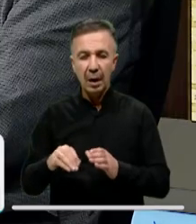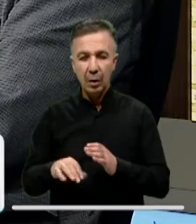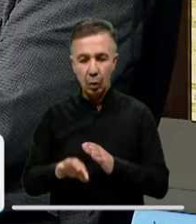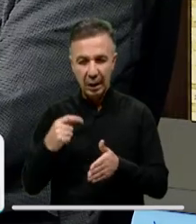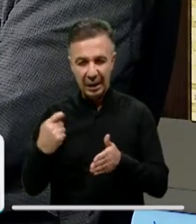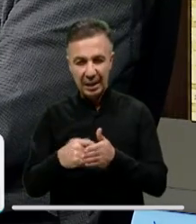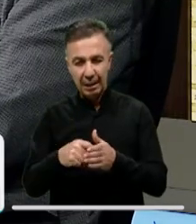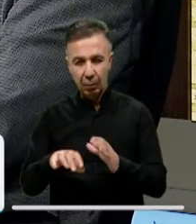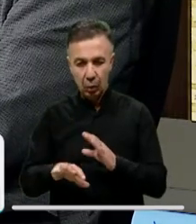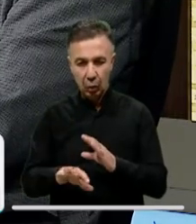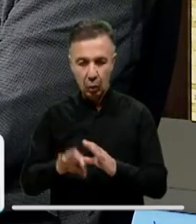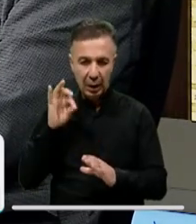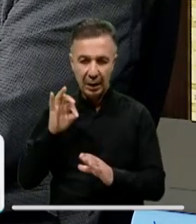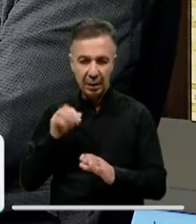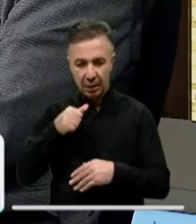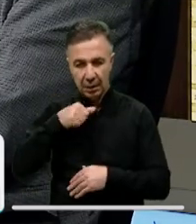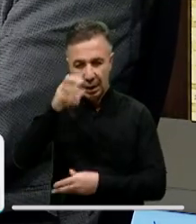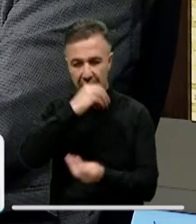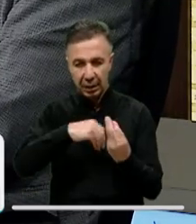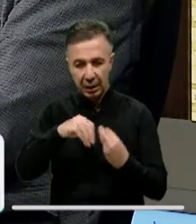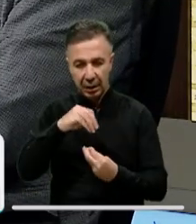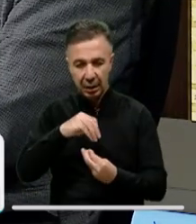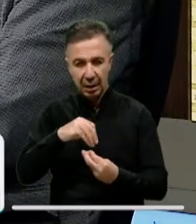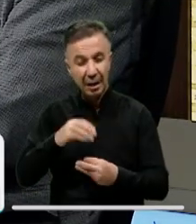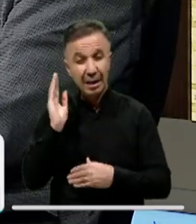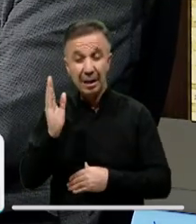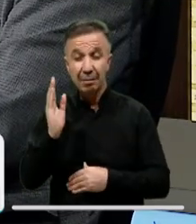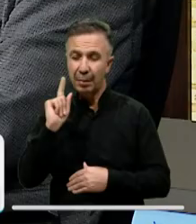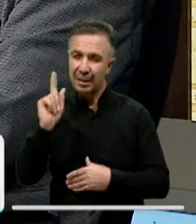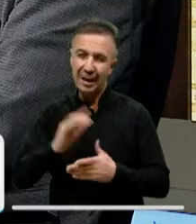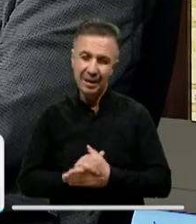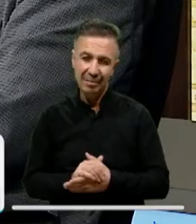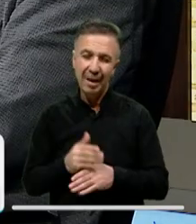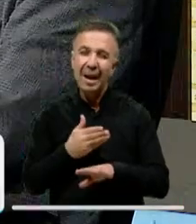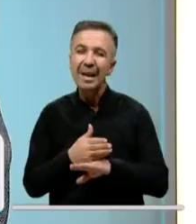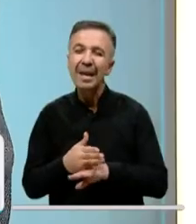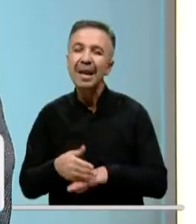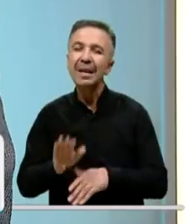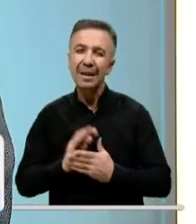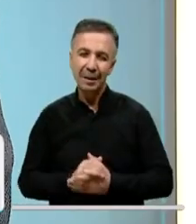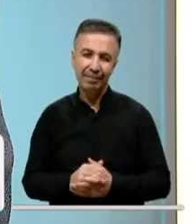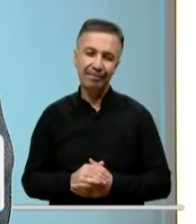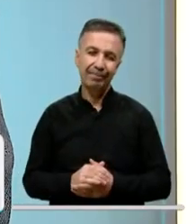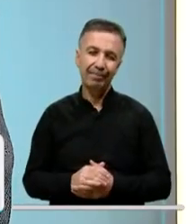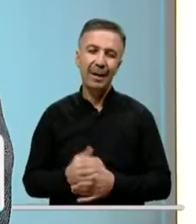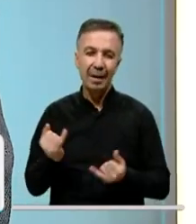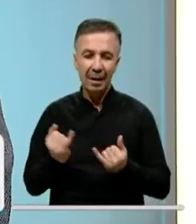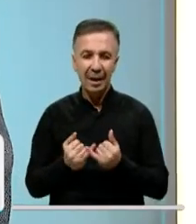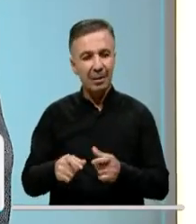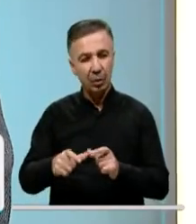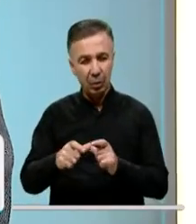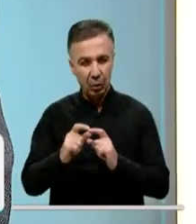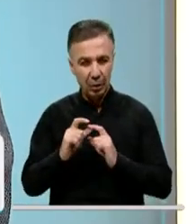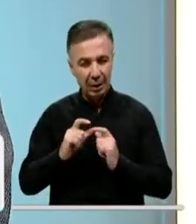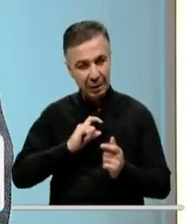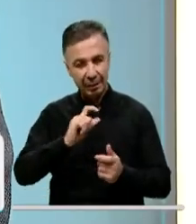Yani değil yarın mi? Ne getirir bilemeyiz. Tabii çünkü. Bu önemli bir şey. Yani o açıdan bunu ifade etmek istedim. Kardeşimizin sorusuna gelirsek,